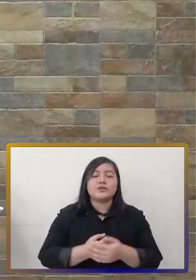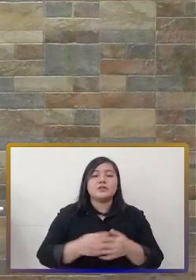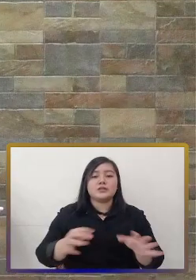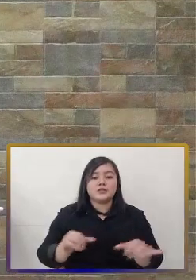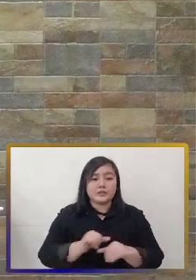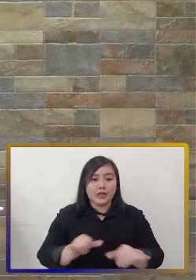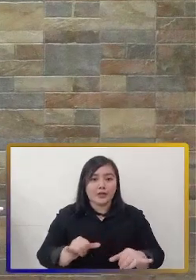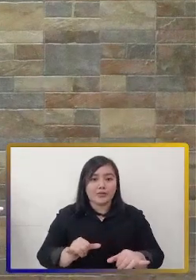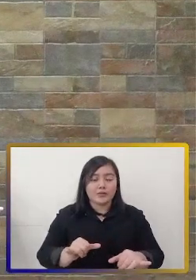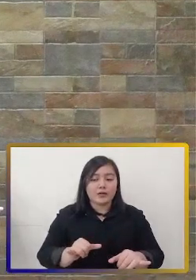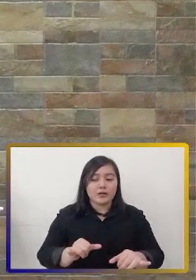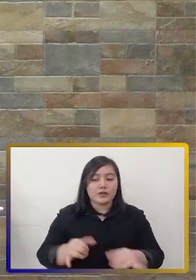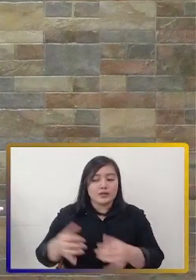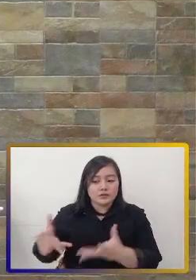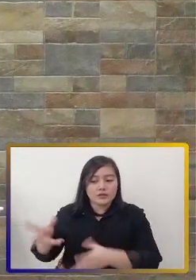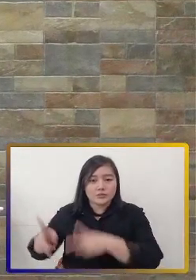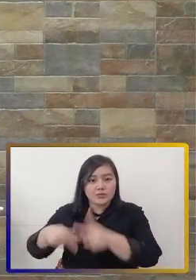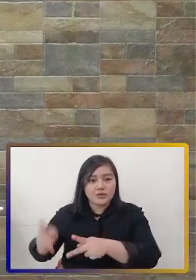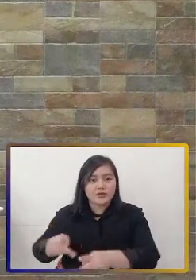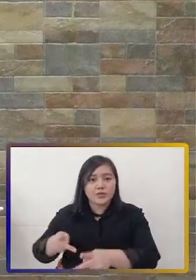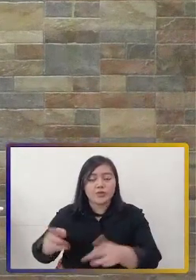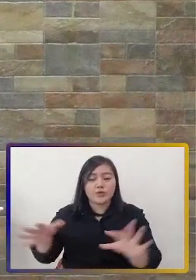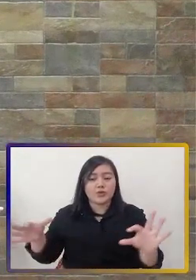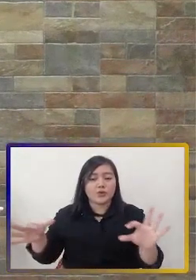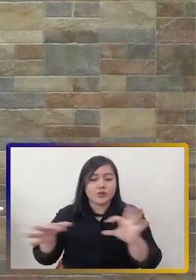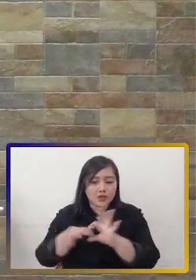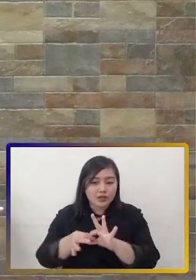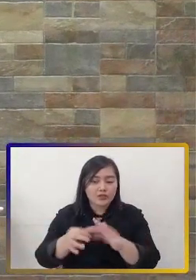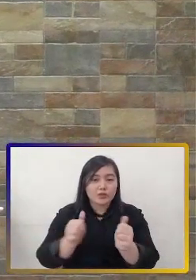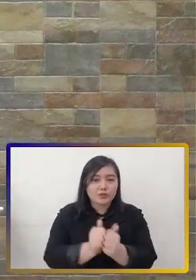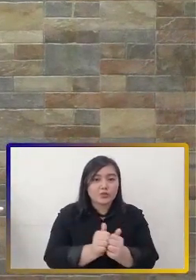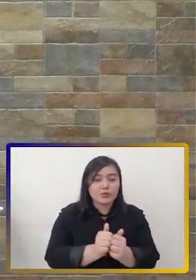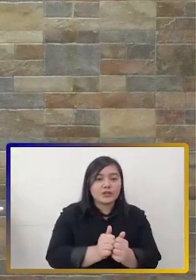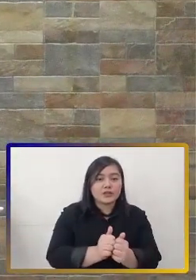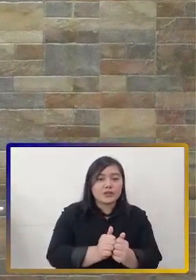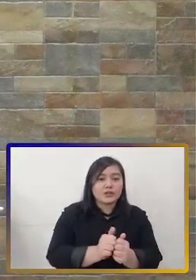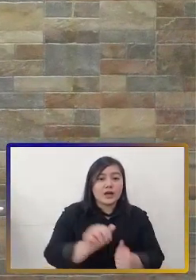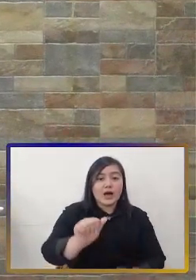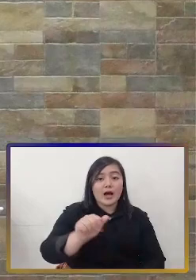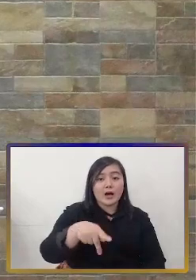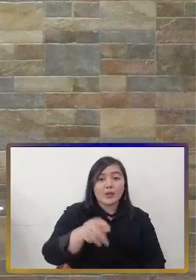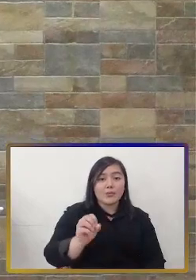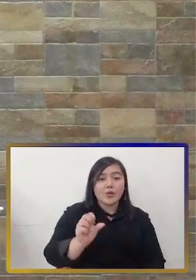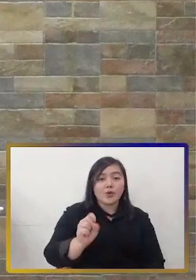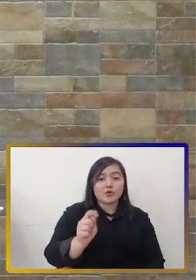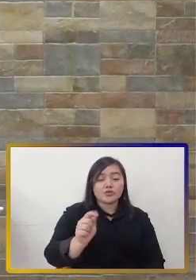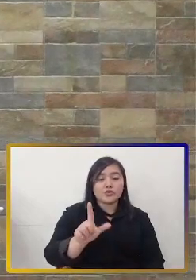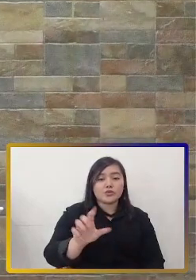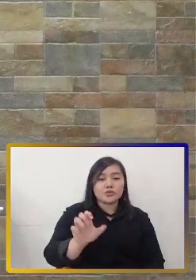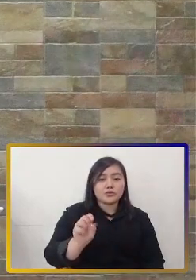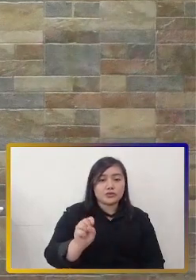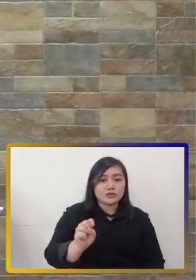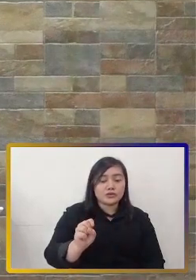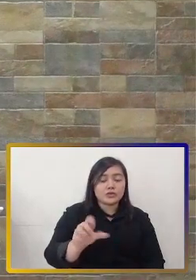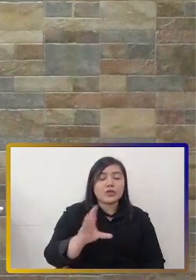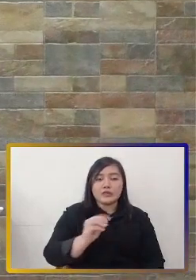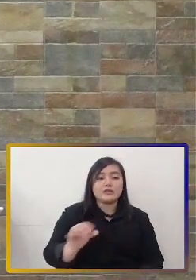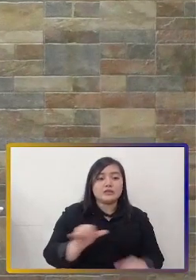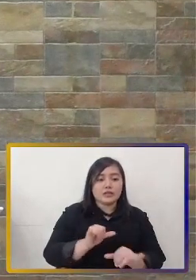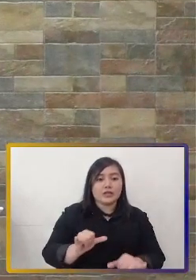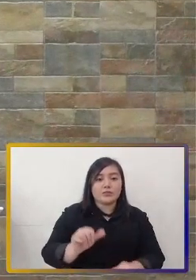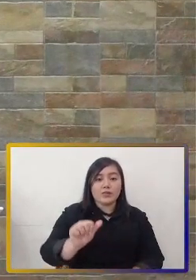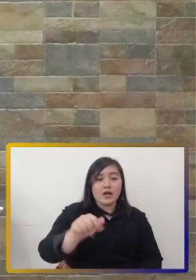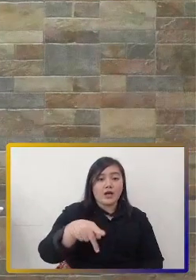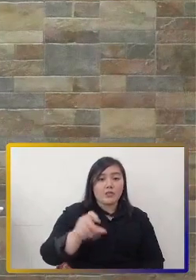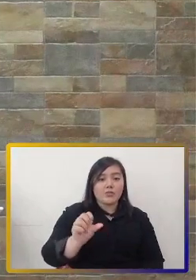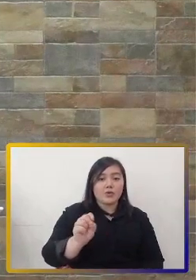Panginoong Hesukristo. So makikita niyo po kung ia-atras natin mula po sa personalities muna ito, makikita natin they